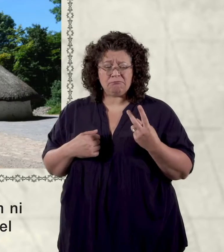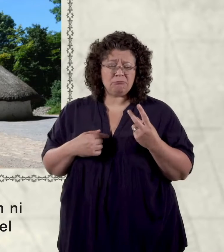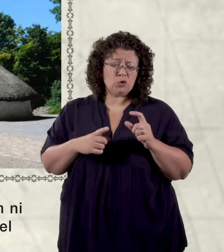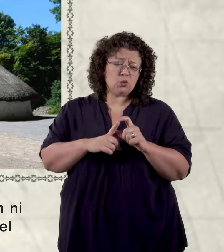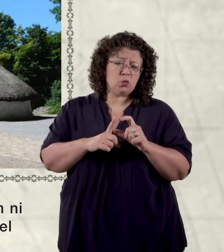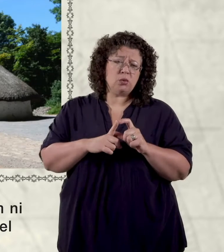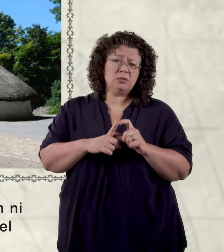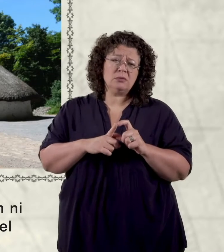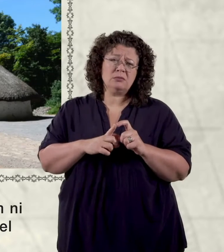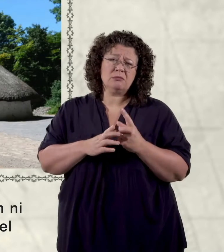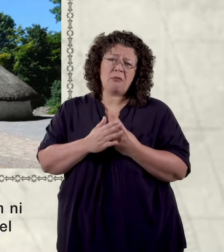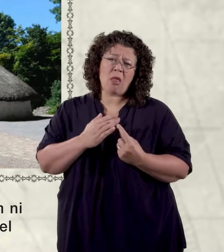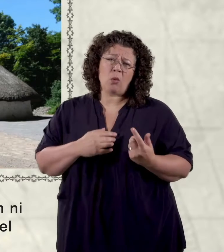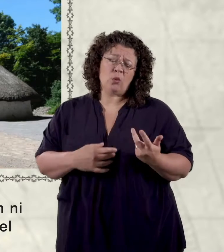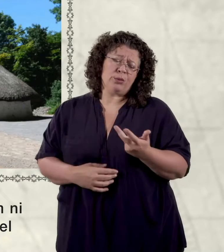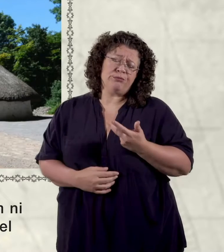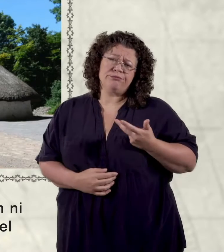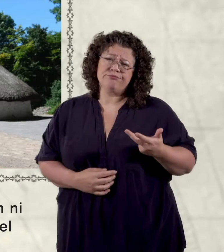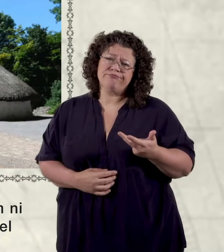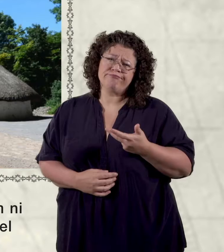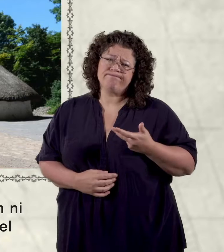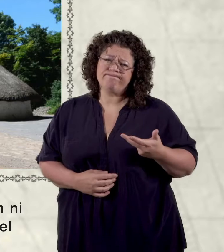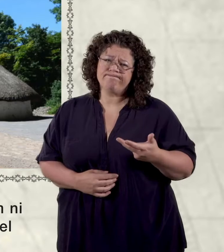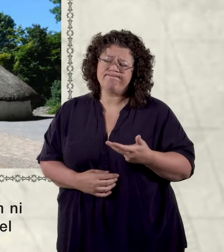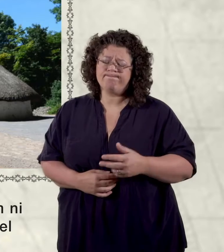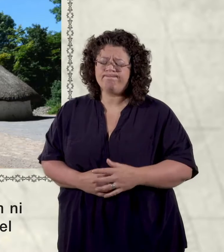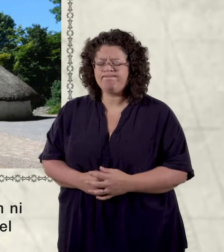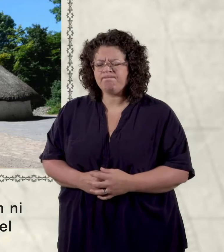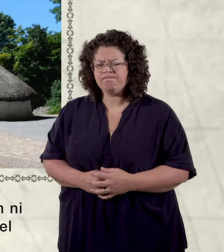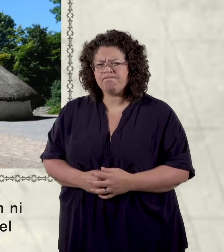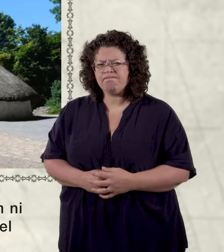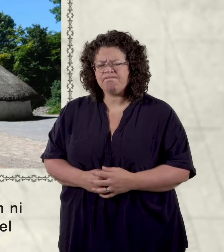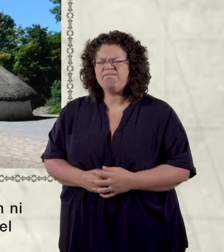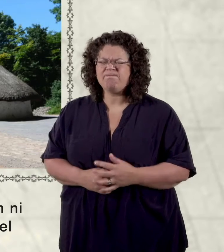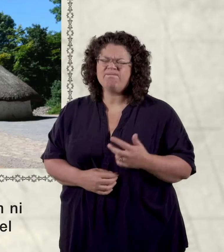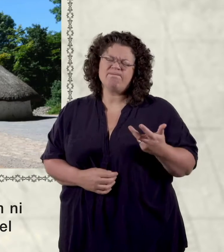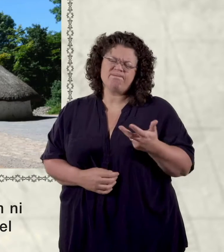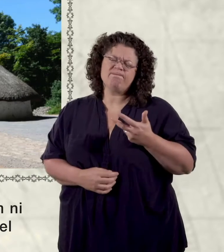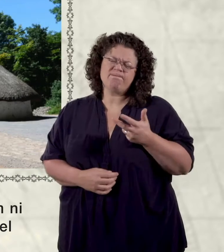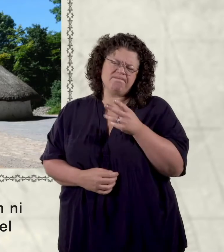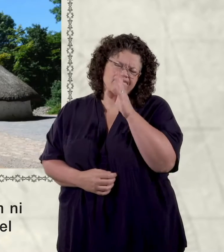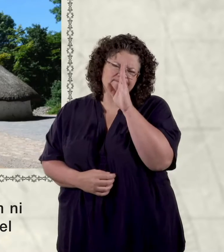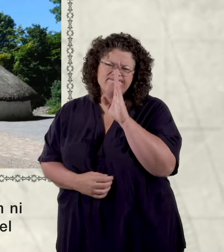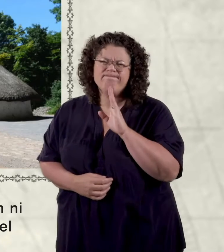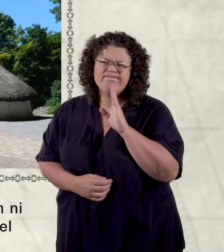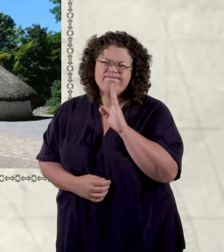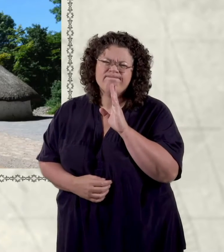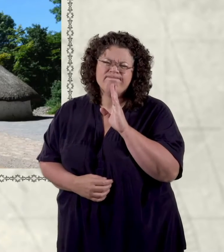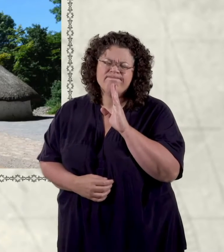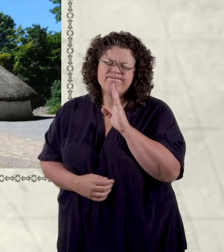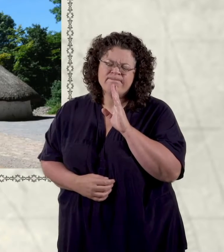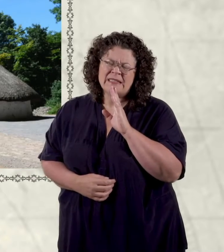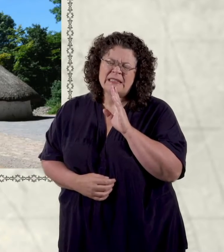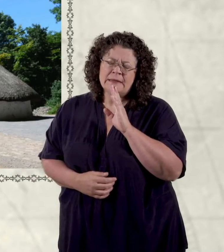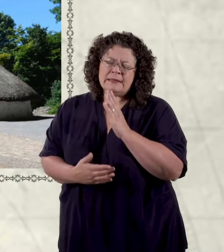Ac bod ni'n drist iawn, oedden ni hefyd yn teimlo'n lwcus ac yn ddiogel, achos